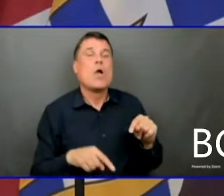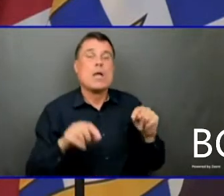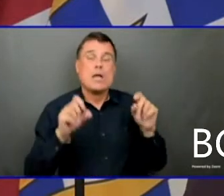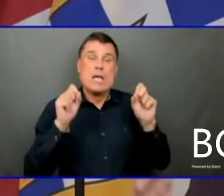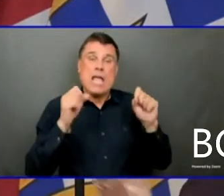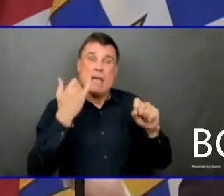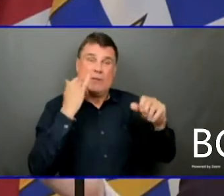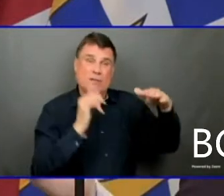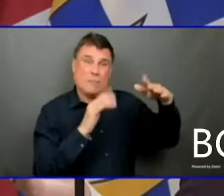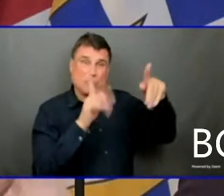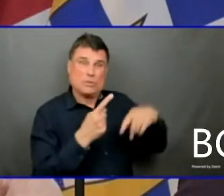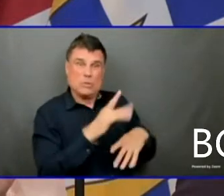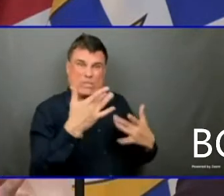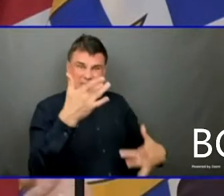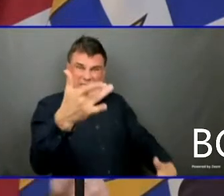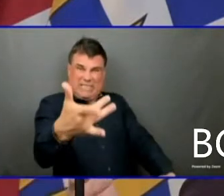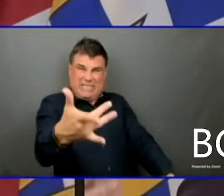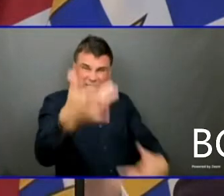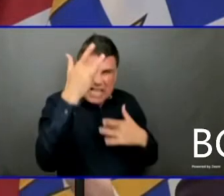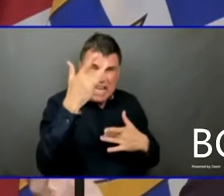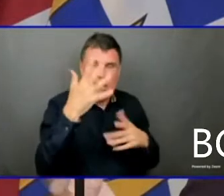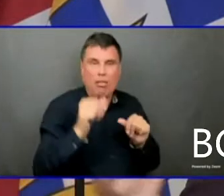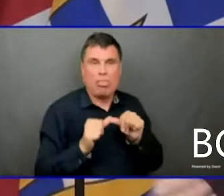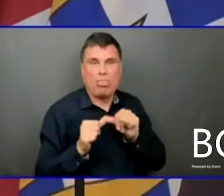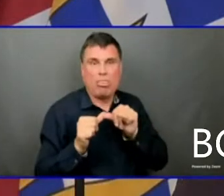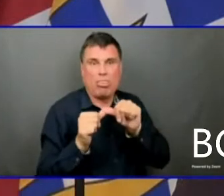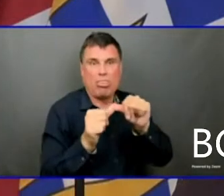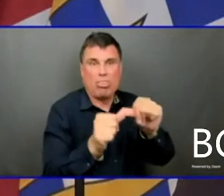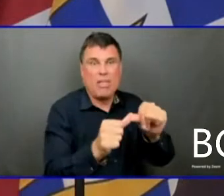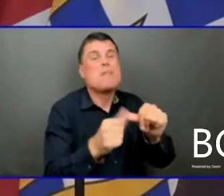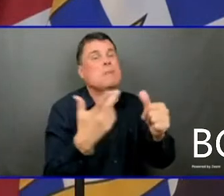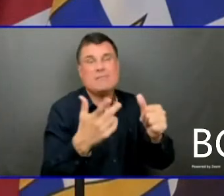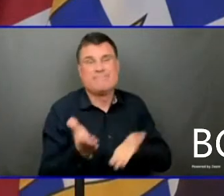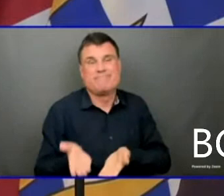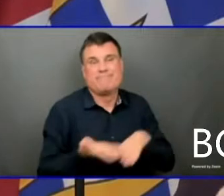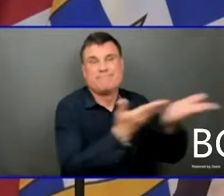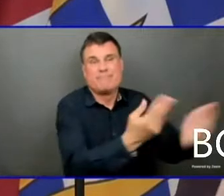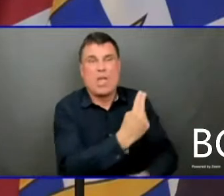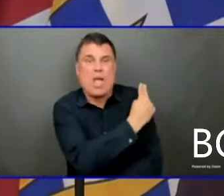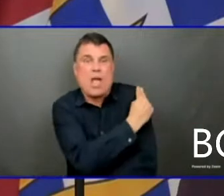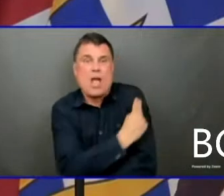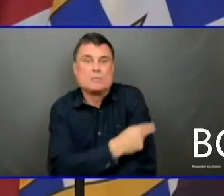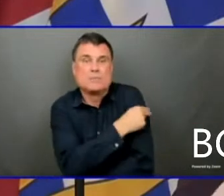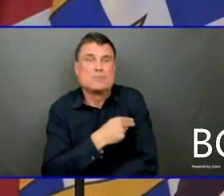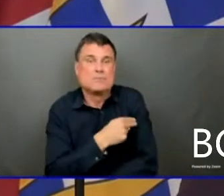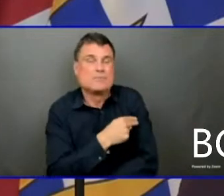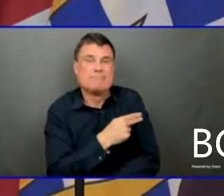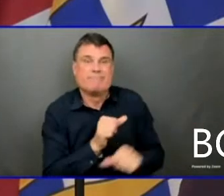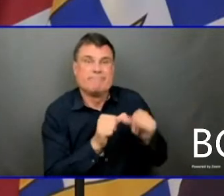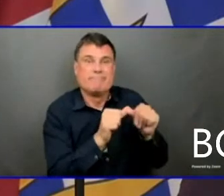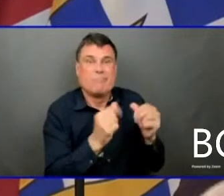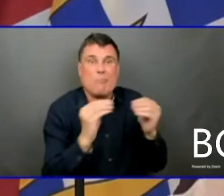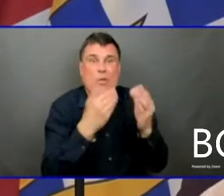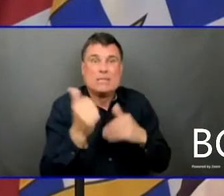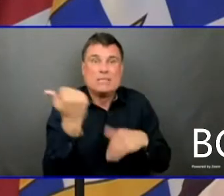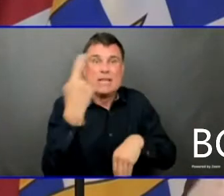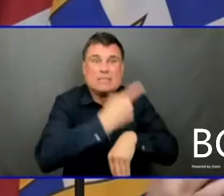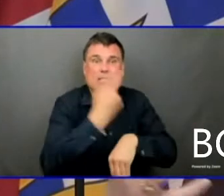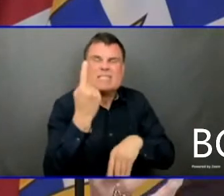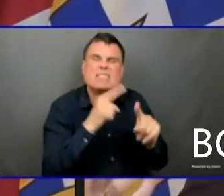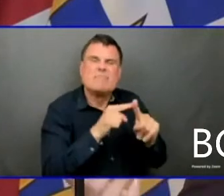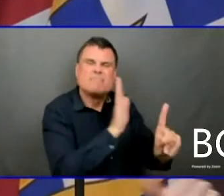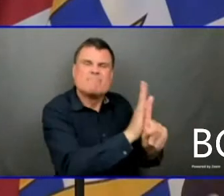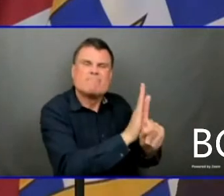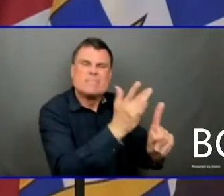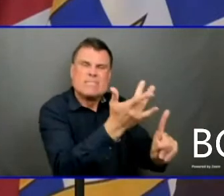播简报的时候，其实他也把这个知识告诉我们了。 The course of their illness, or people who have immune suppression, who may actually